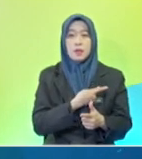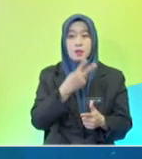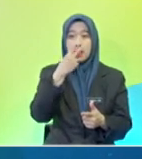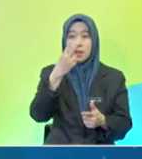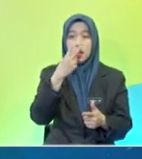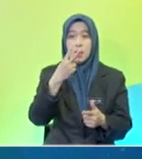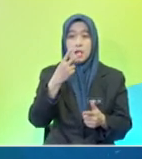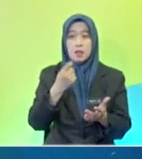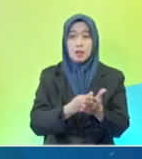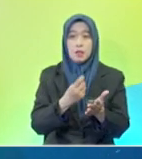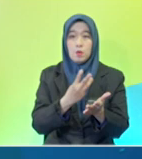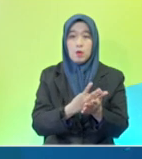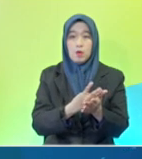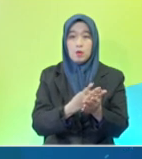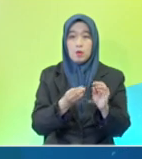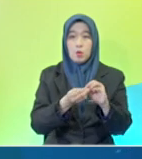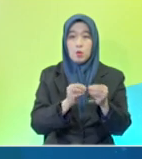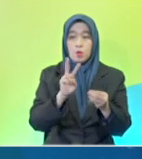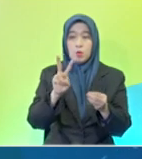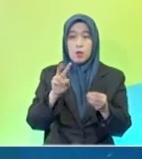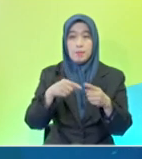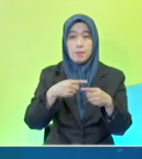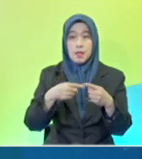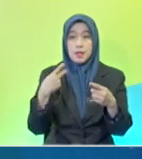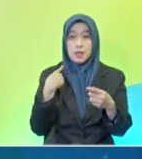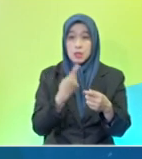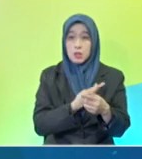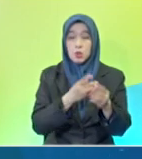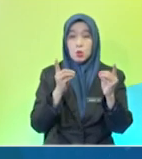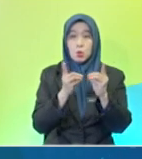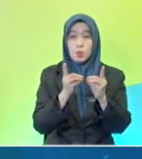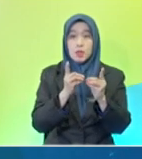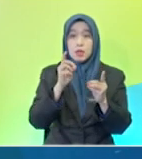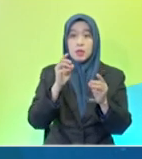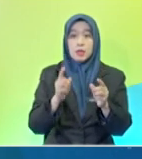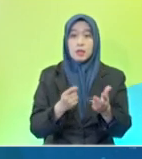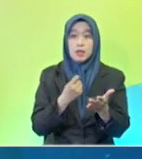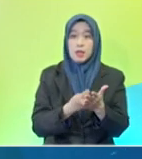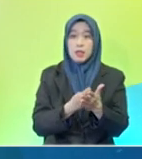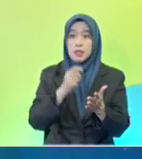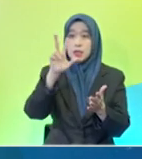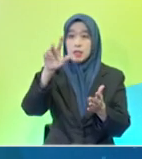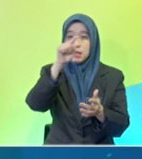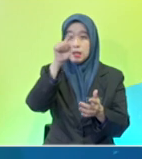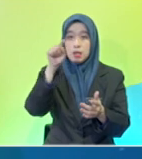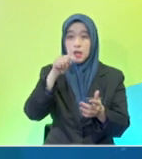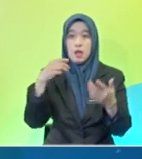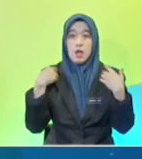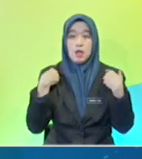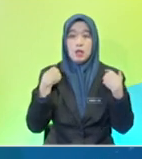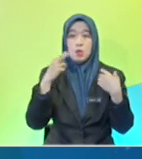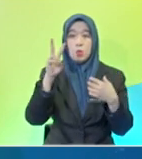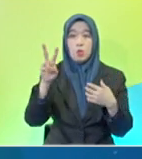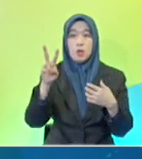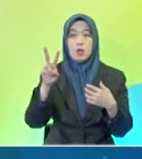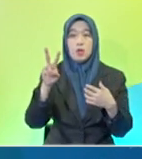yang kedua, iaitu apabila kita berjumpa dengan tanda tiga titik. Ada dua tanda tiga titik,